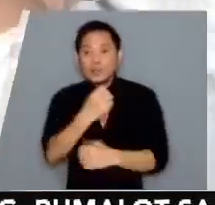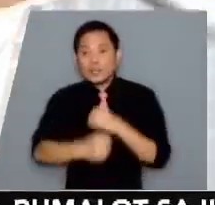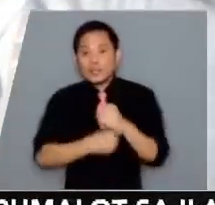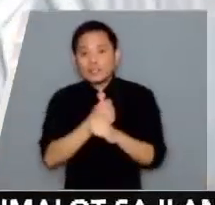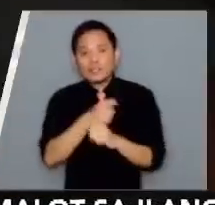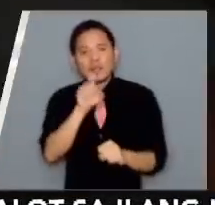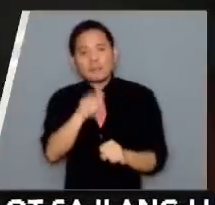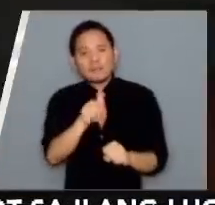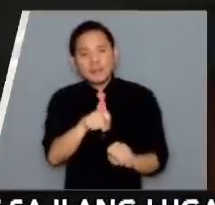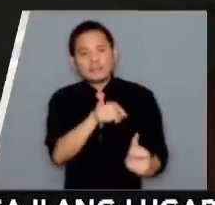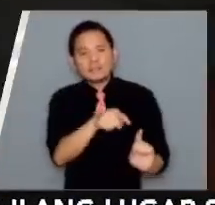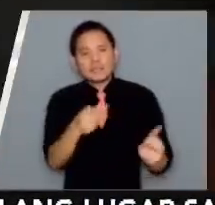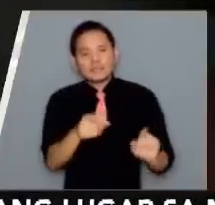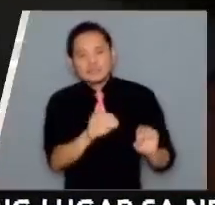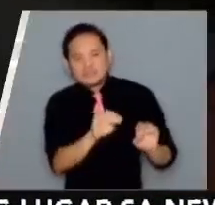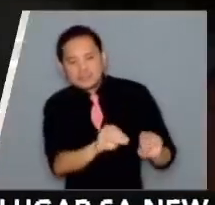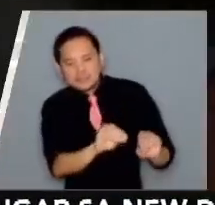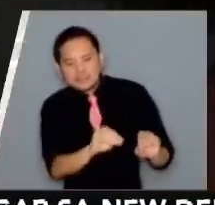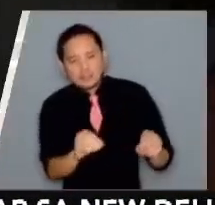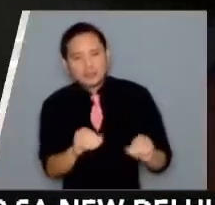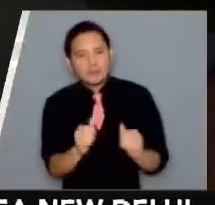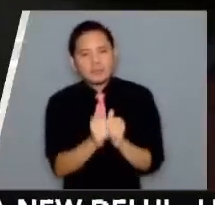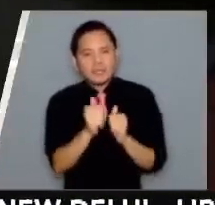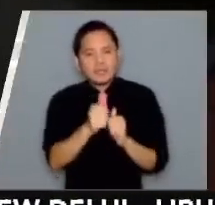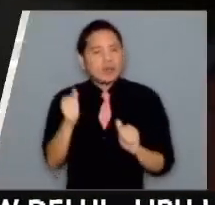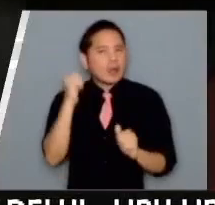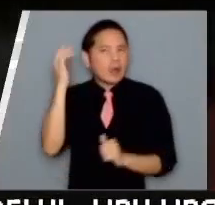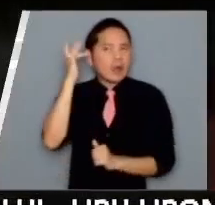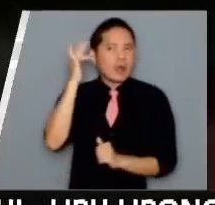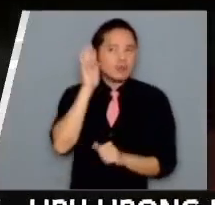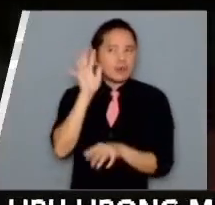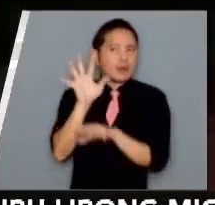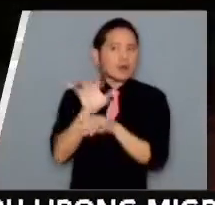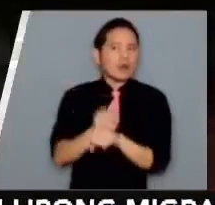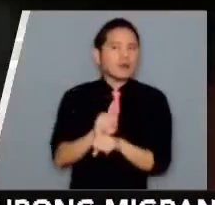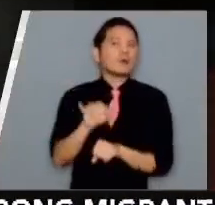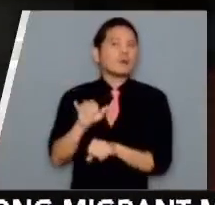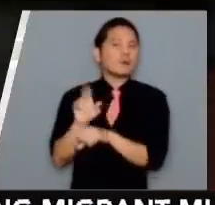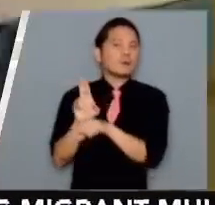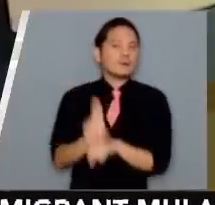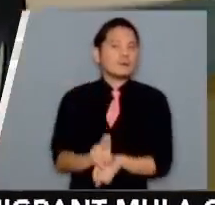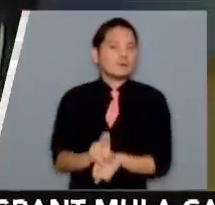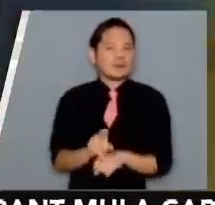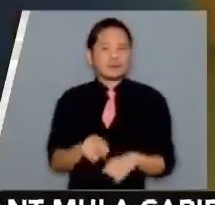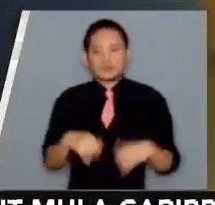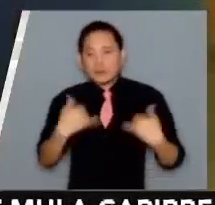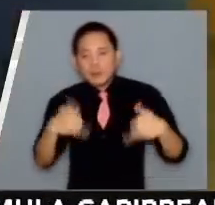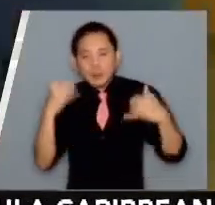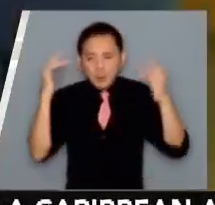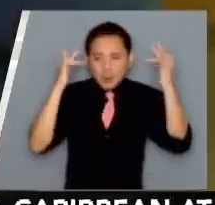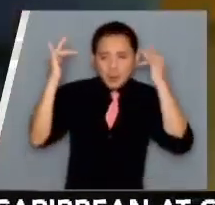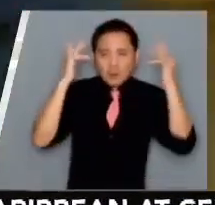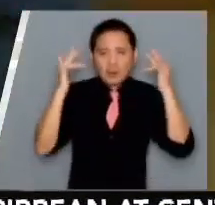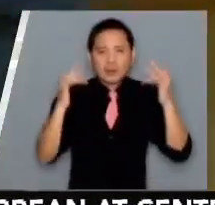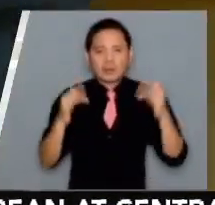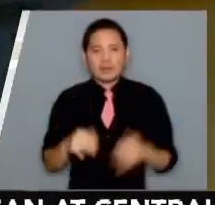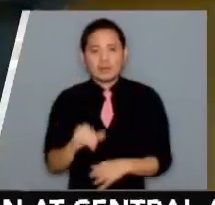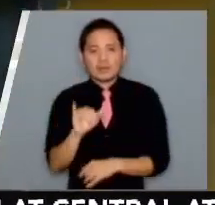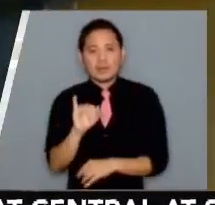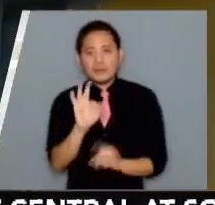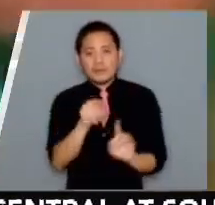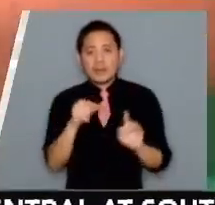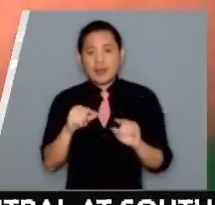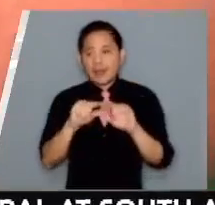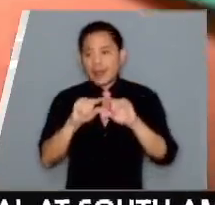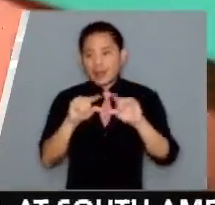ingay. I-expose sila sa ingay ng paputok habang nakikipaglaro at bigyan sila ng treats. Suotan din sila ng ID tags na may contact details